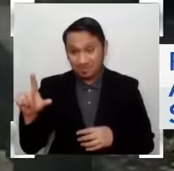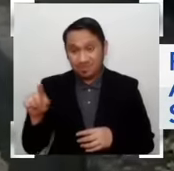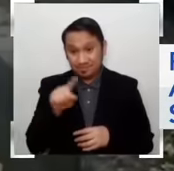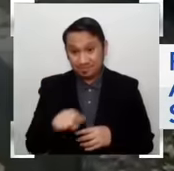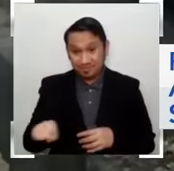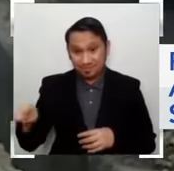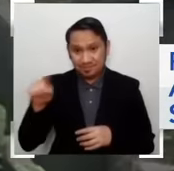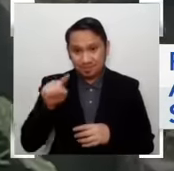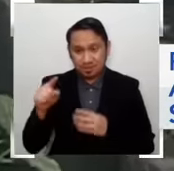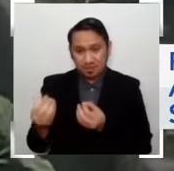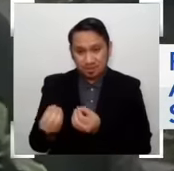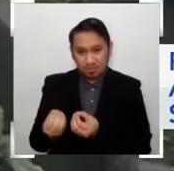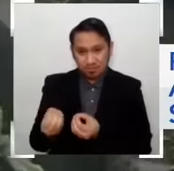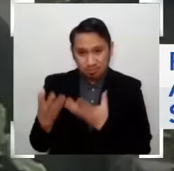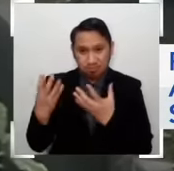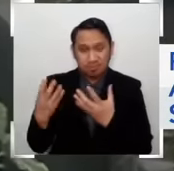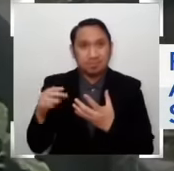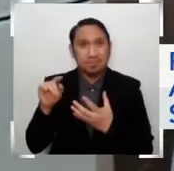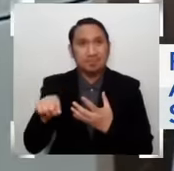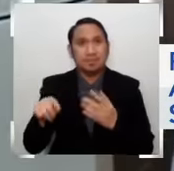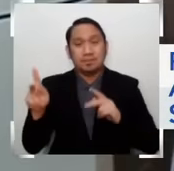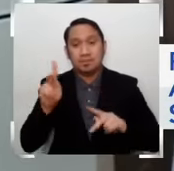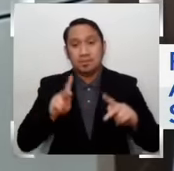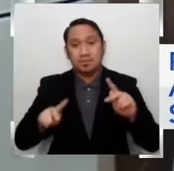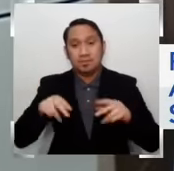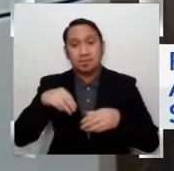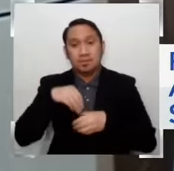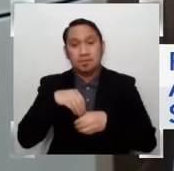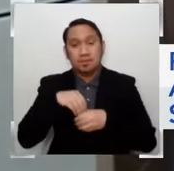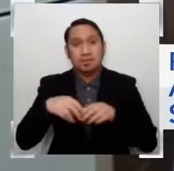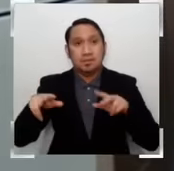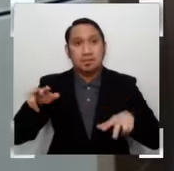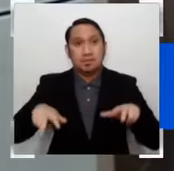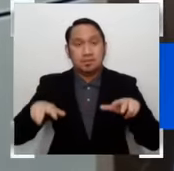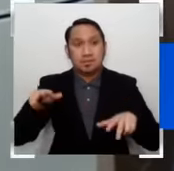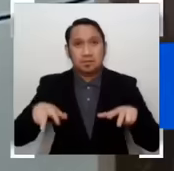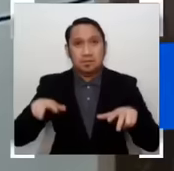bus, dahilan para magpanik ang mga pasahero. Mutok po ang